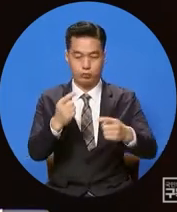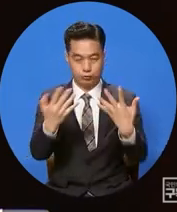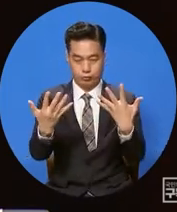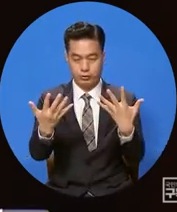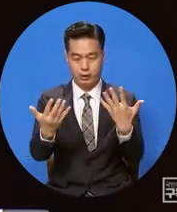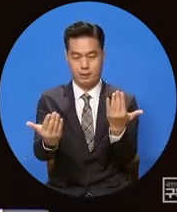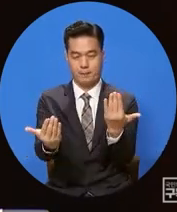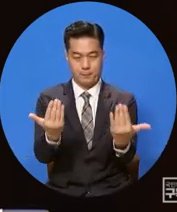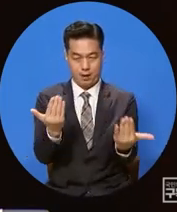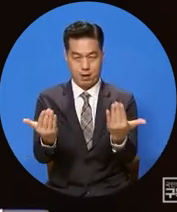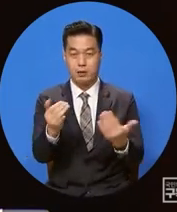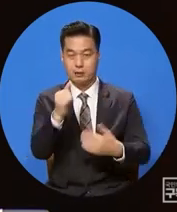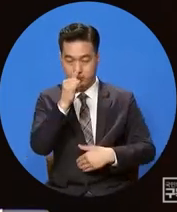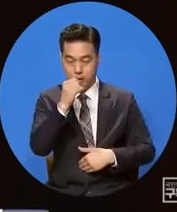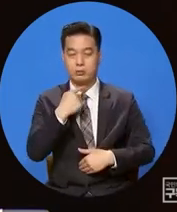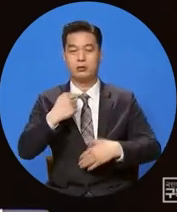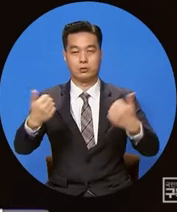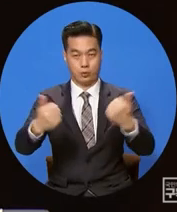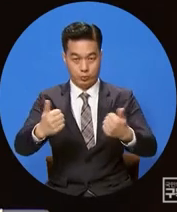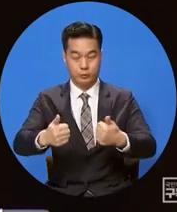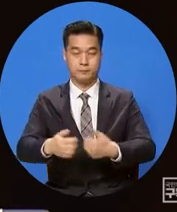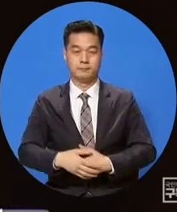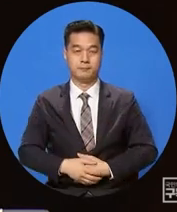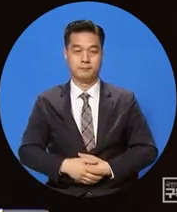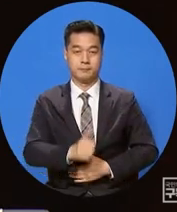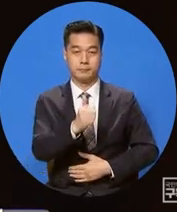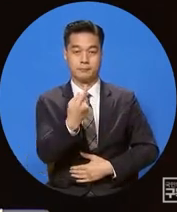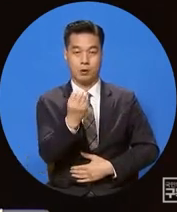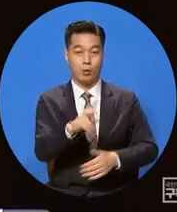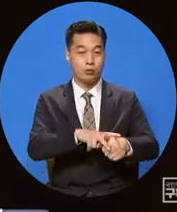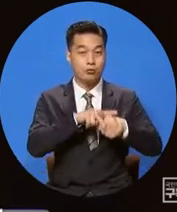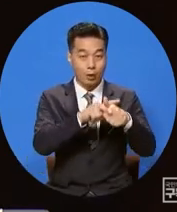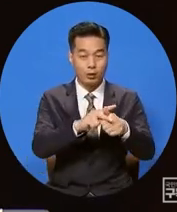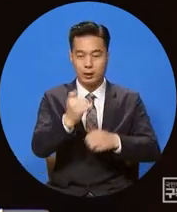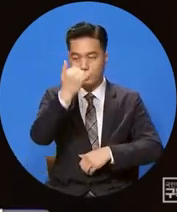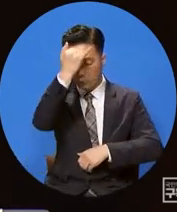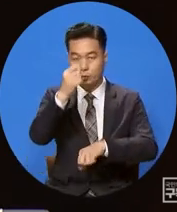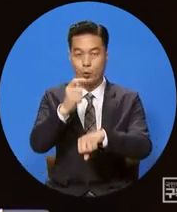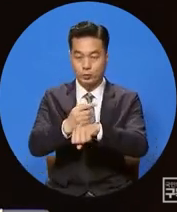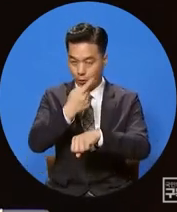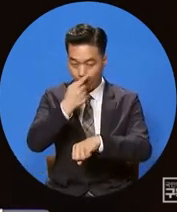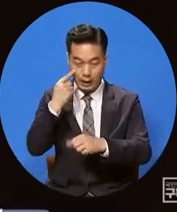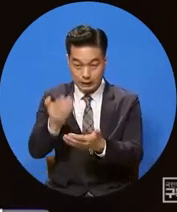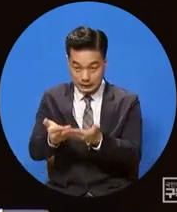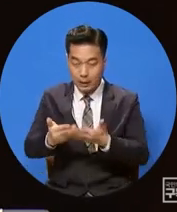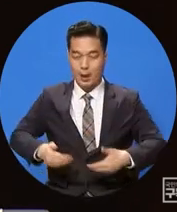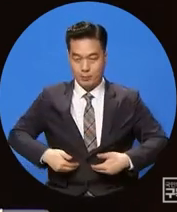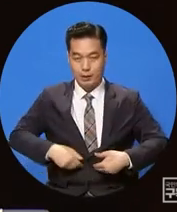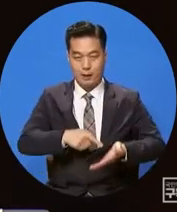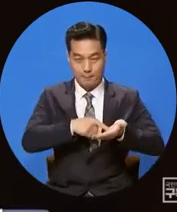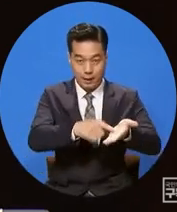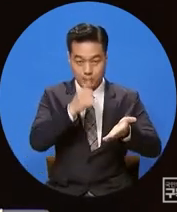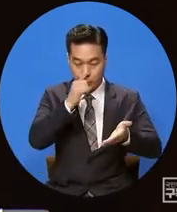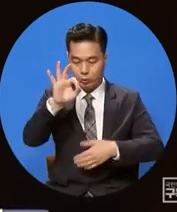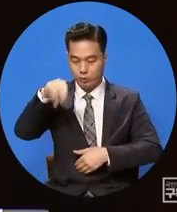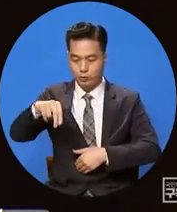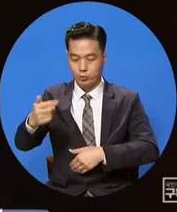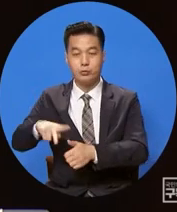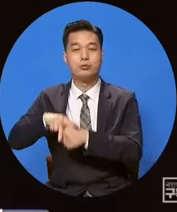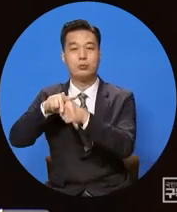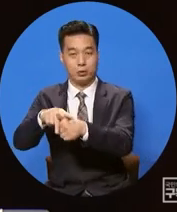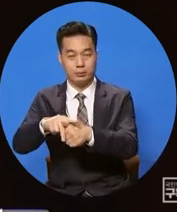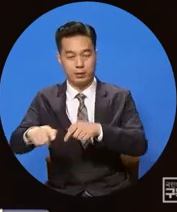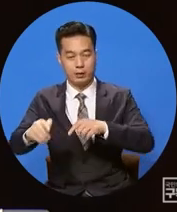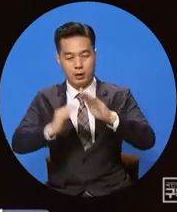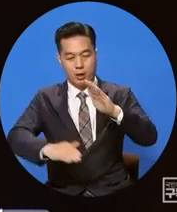뚜렷하게 드러난 그런 토론이 아닌가 싶은데요. 홍 후보님께서는 주로 도덕성 검증을 강조하셨고 윤 후보님께서는 상대